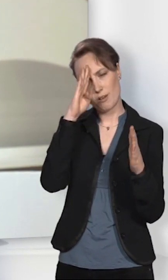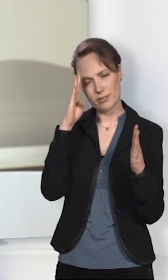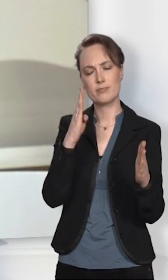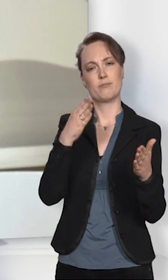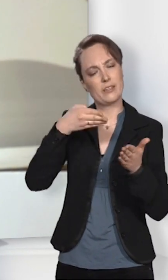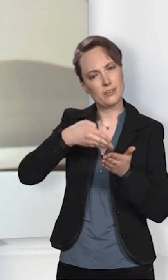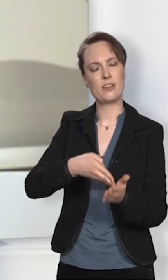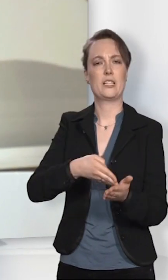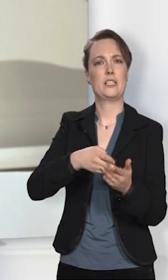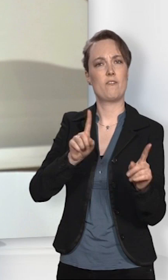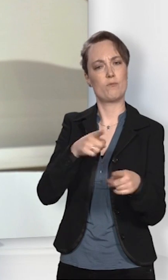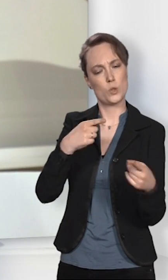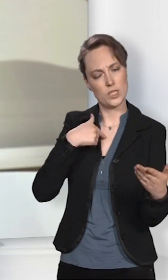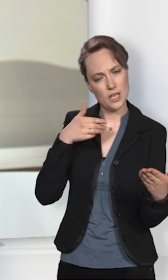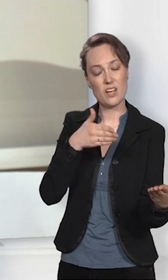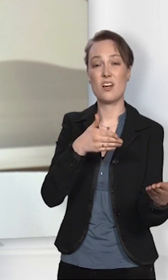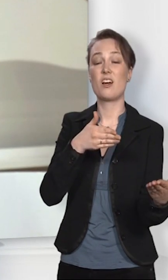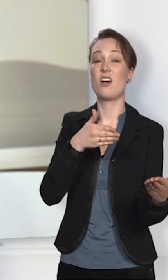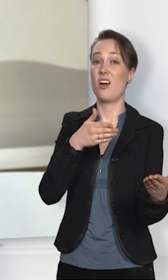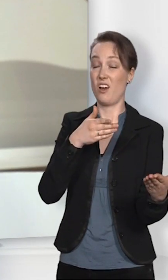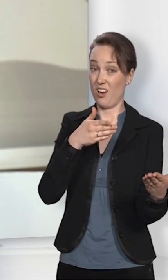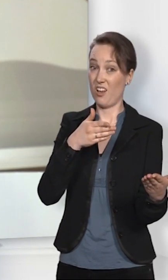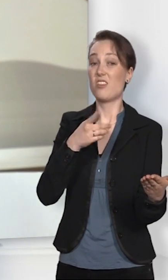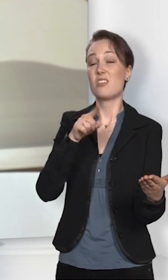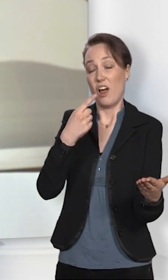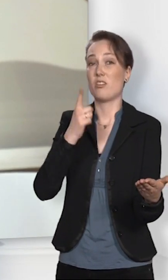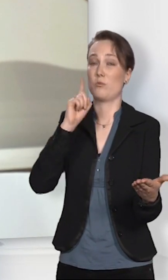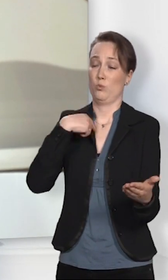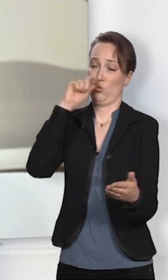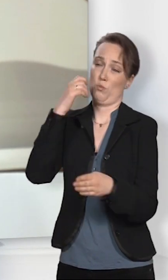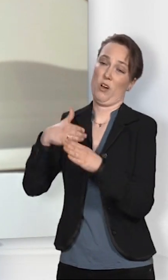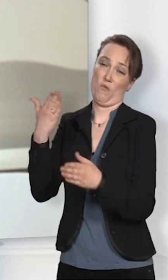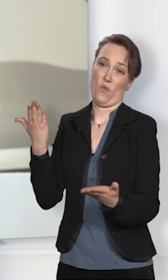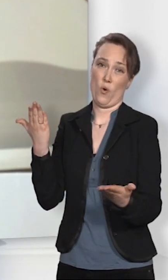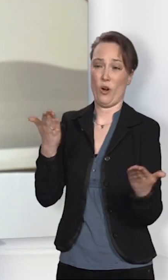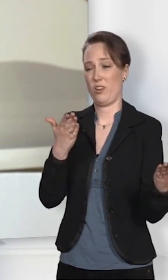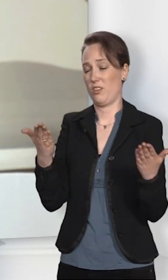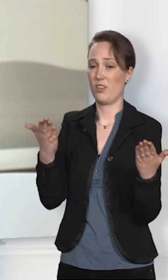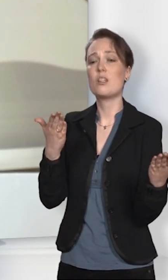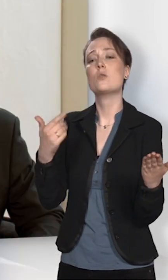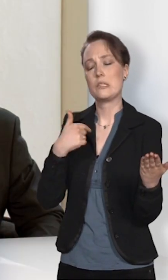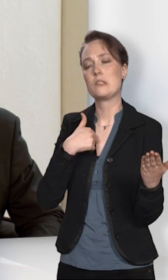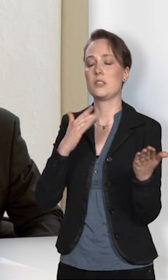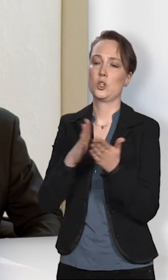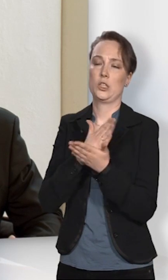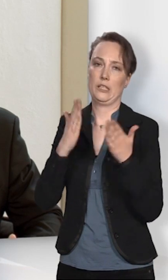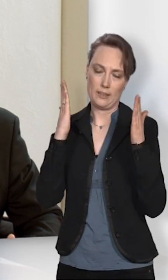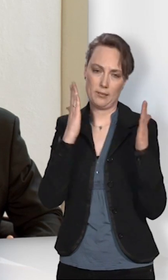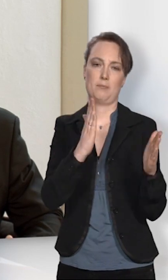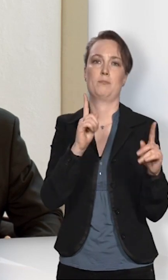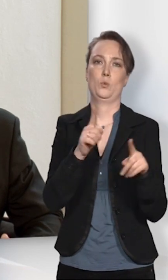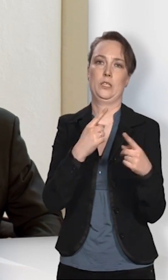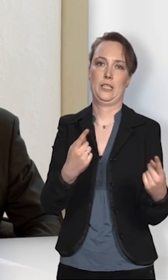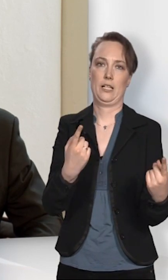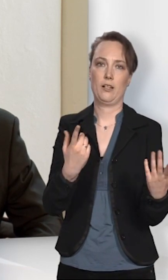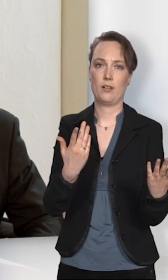mit Studieren, muss mich der ganzen Sache dann auch wirklich mit Leib und Seele verschreiben. Und das habe ich auch dann getan. Heute sind Sie im